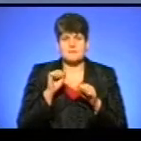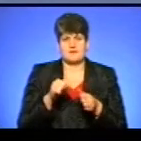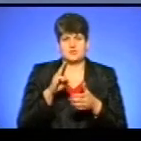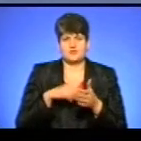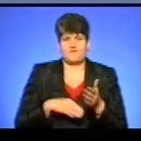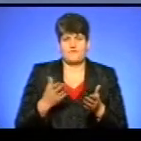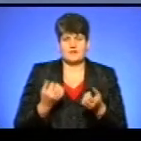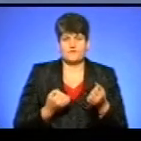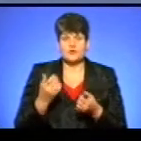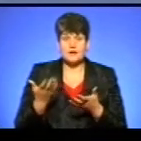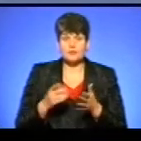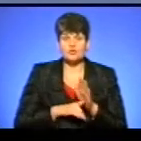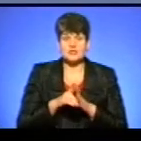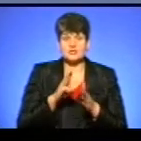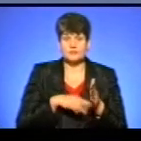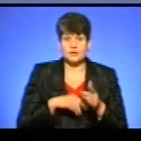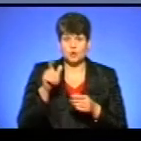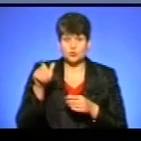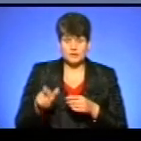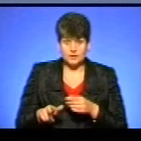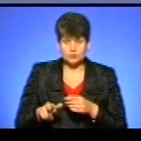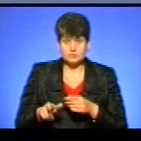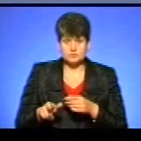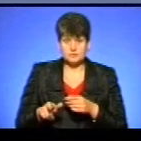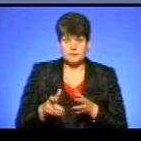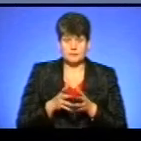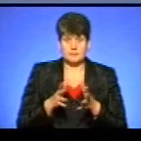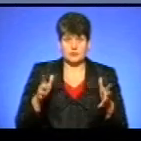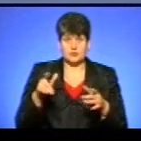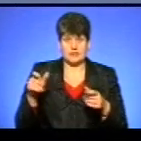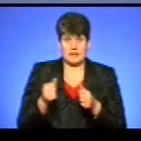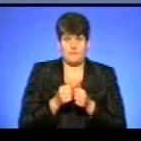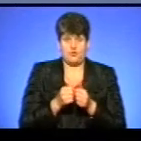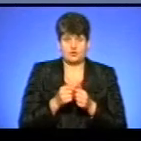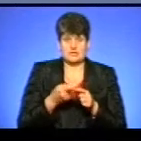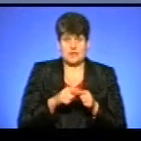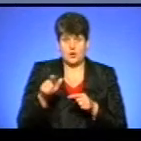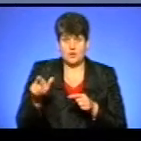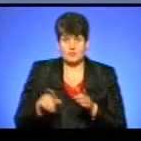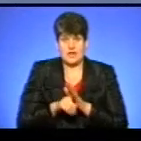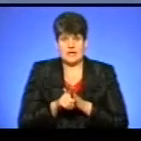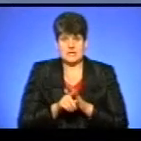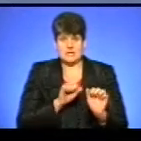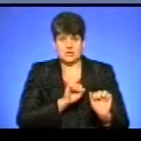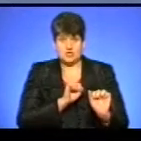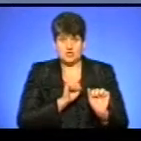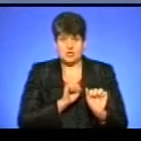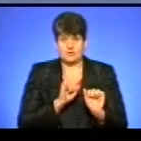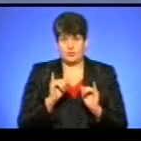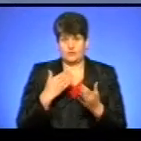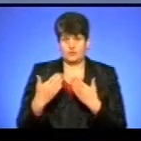водія. Коли починаєш штрафувати людину, яка стоїть в автобусі, більшість людей, які поруч цієї людини, починають його захищати і негативно ставляться до